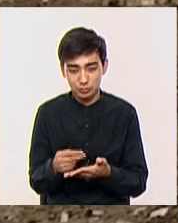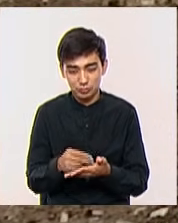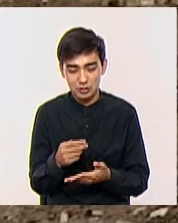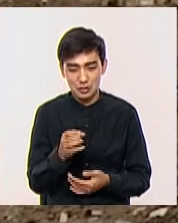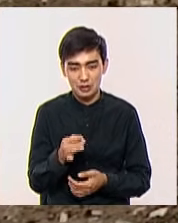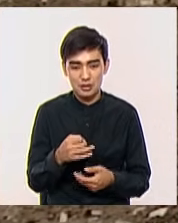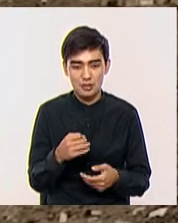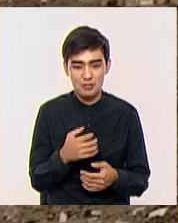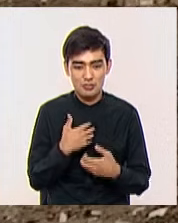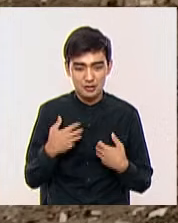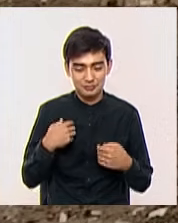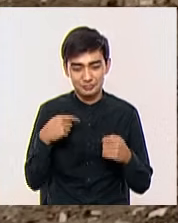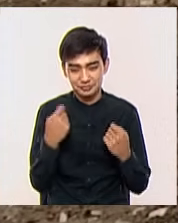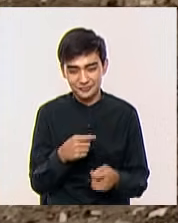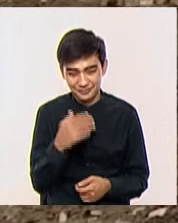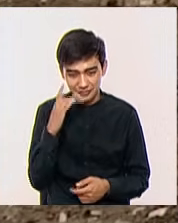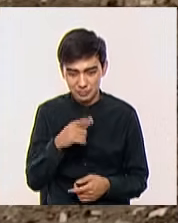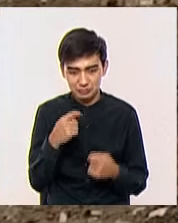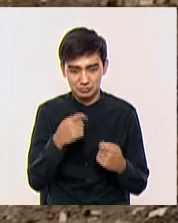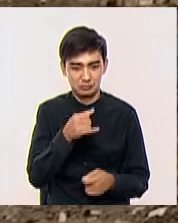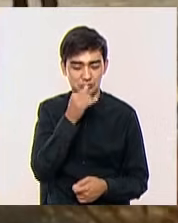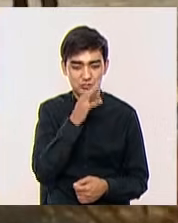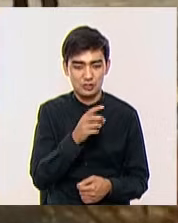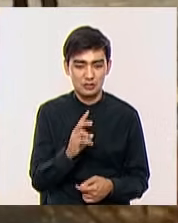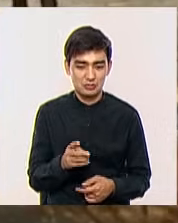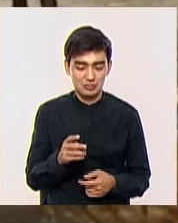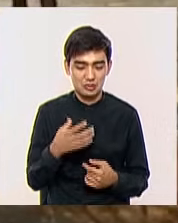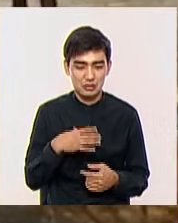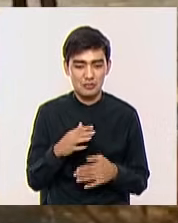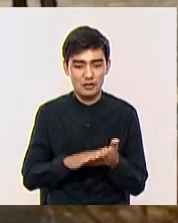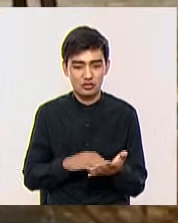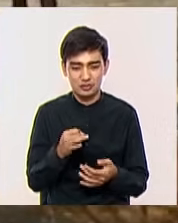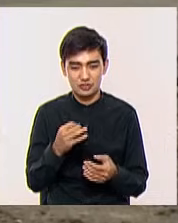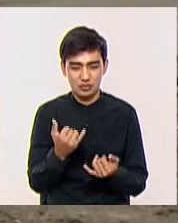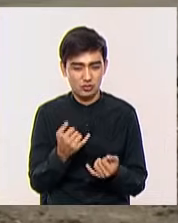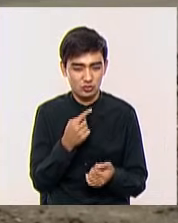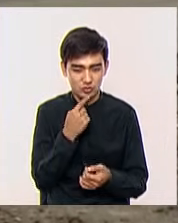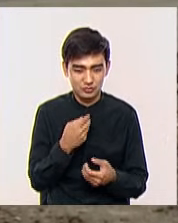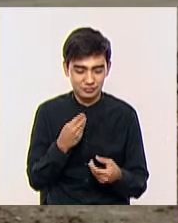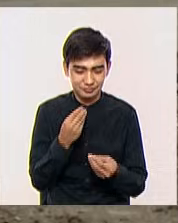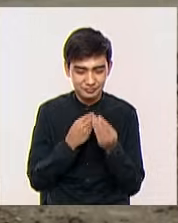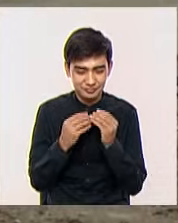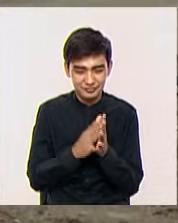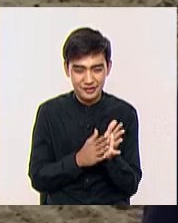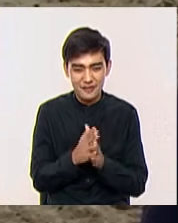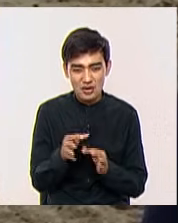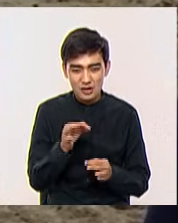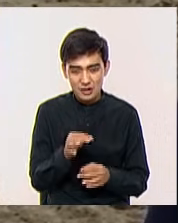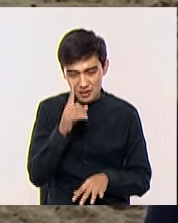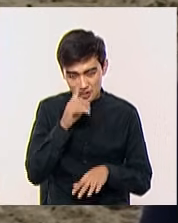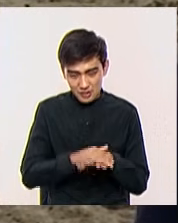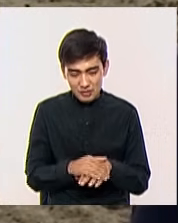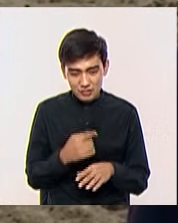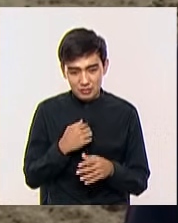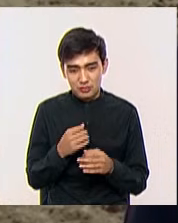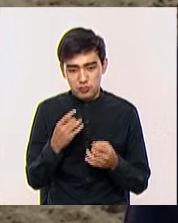Енді малымыз сатсақ, малымыз өтпейді. Арғылық кімге керек? Жем шөп қатты қиын болып тұр қазір. Әншейін шөп сұрамаймыз, үкіметтен әншейін жем